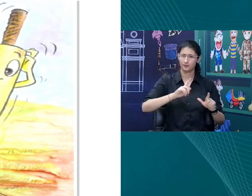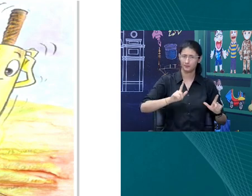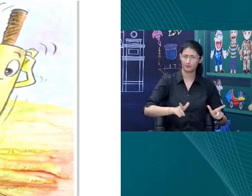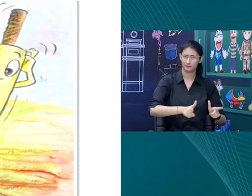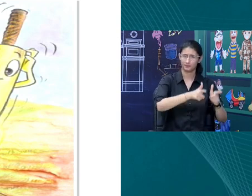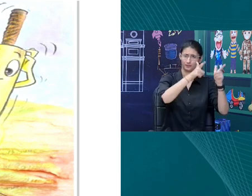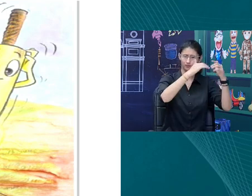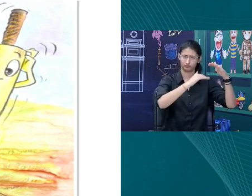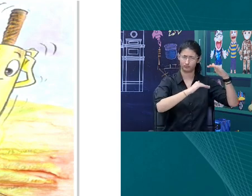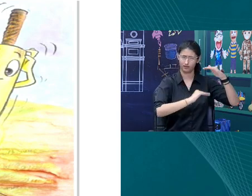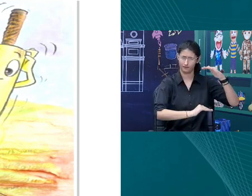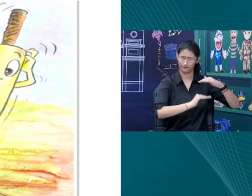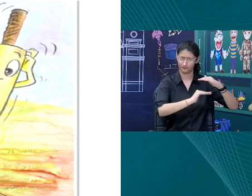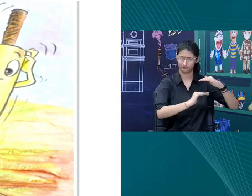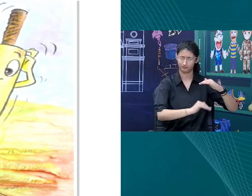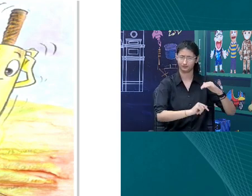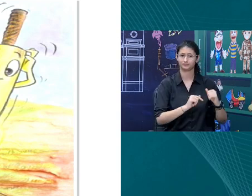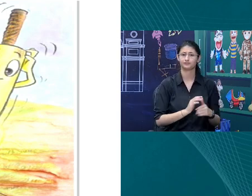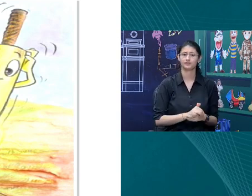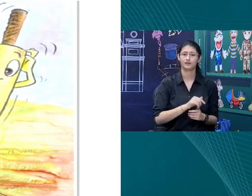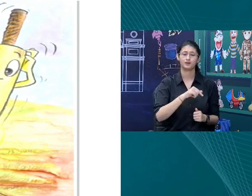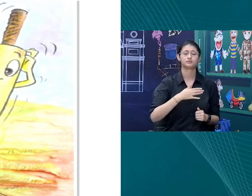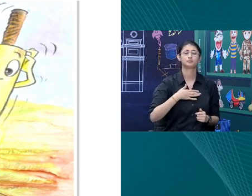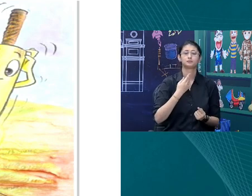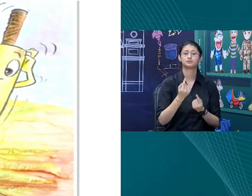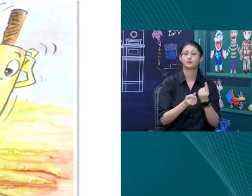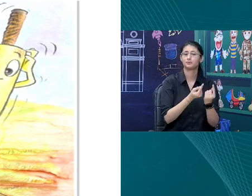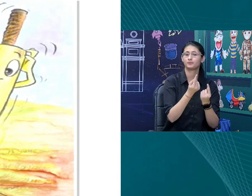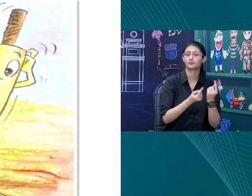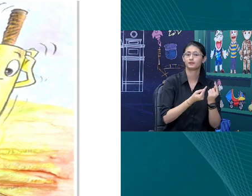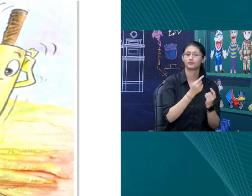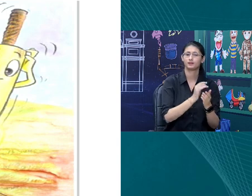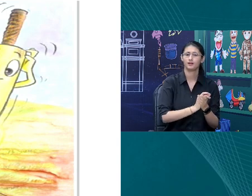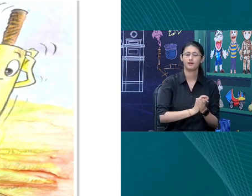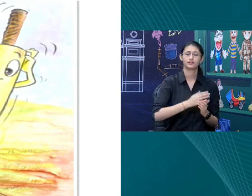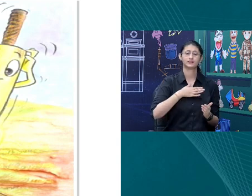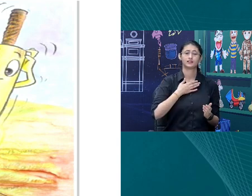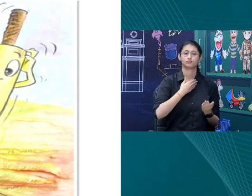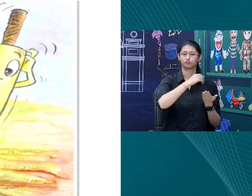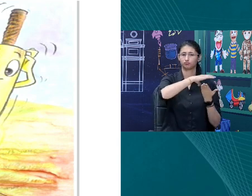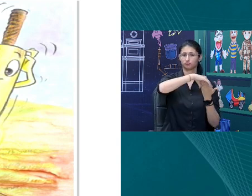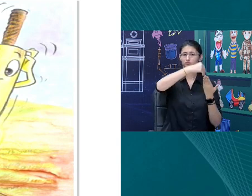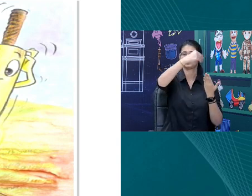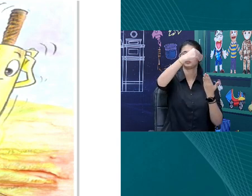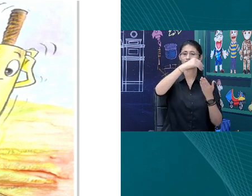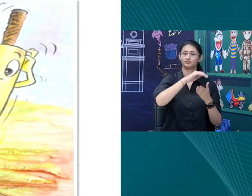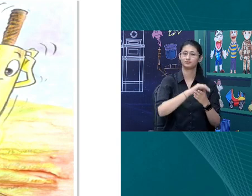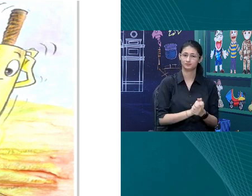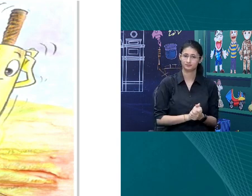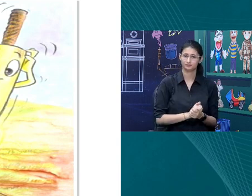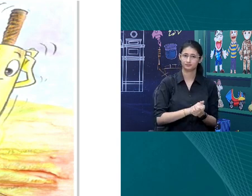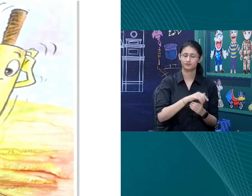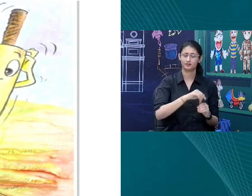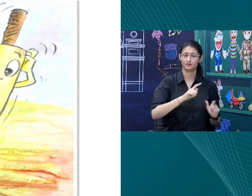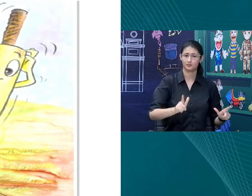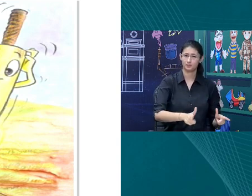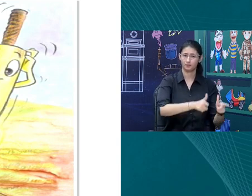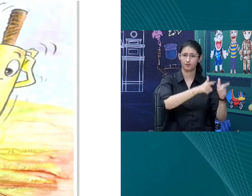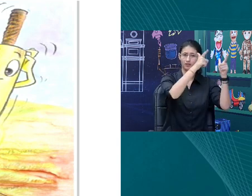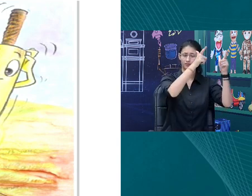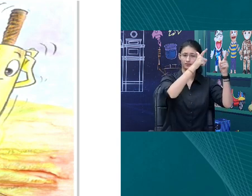दिखाई दे रहा है जिस पर हरि घास हरे पत्ते लिप हुए हैं और जो पेड़ का ताना है